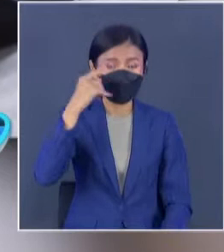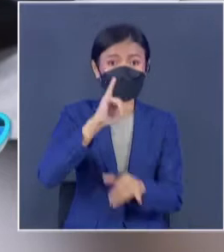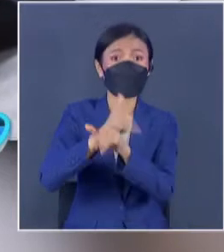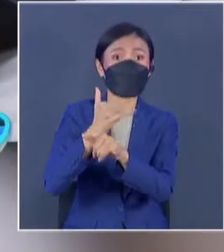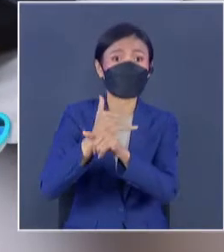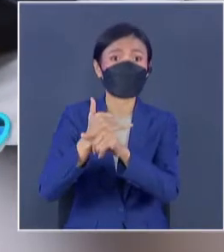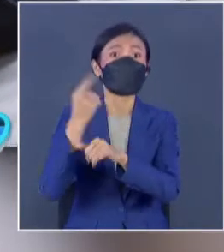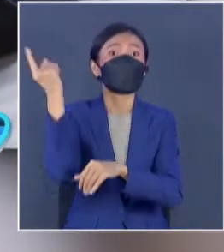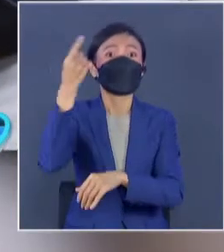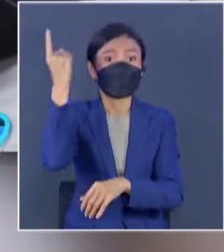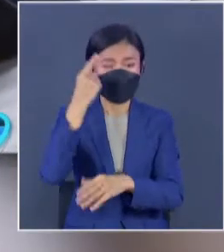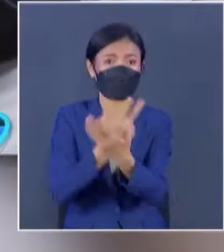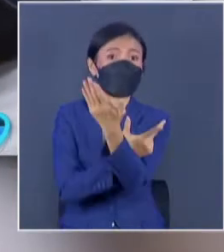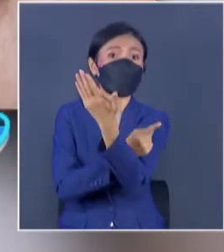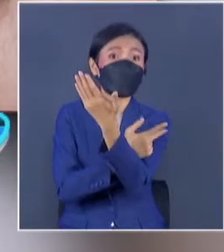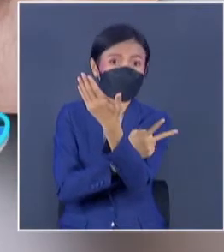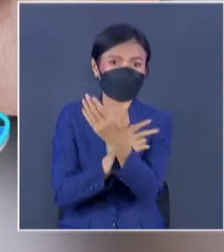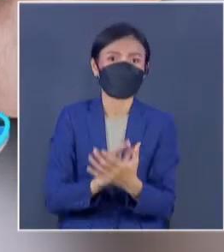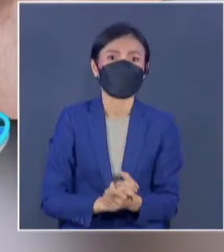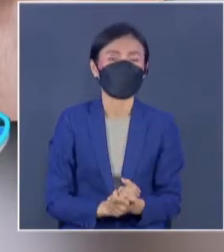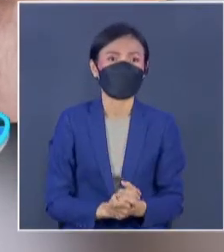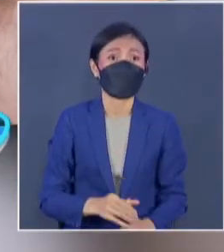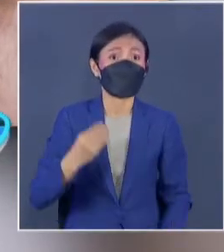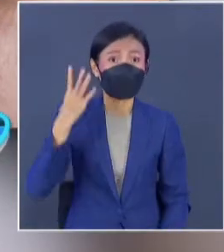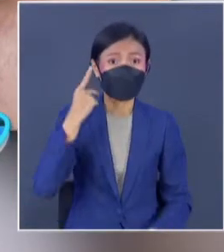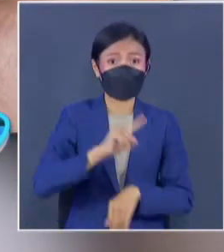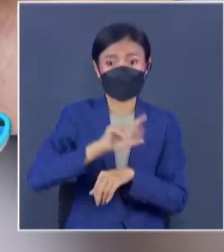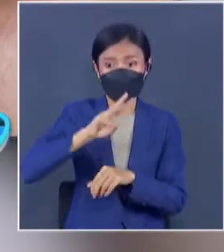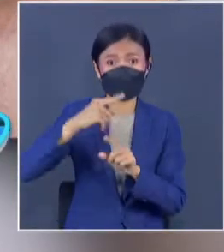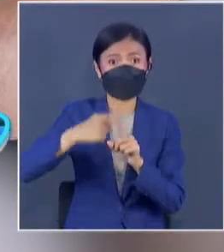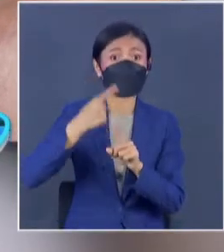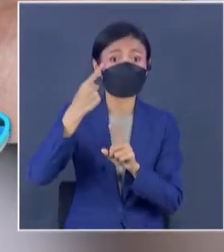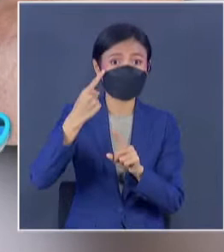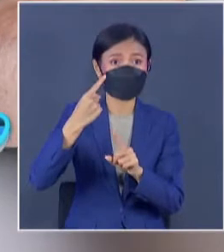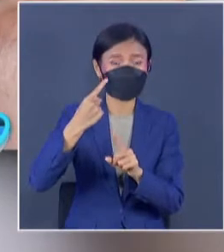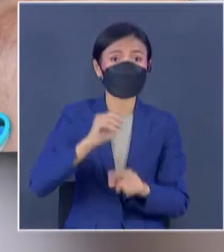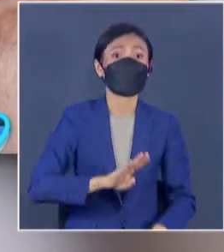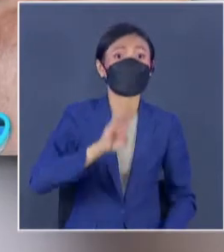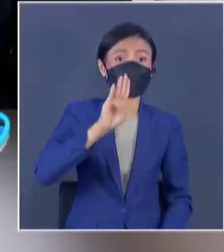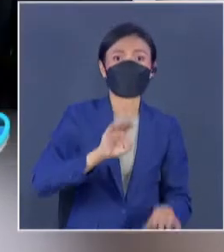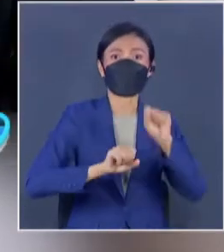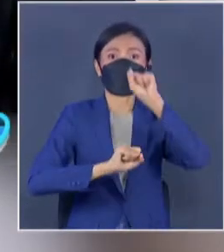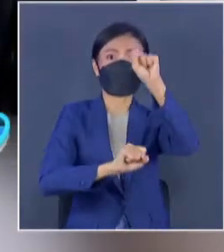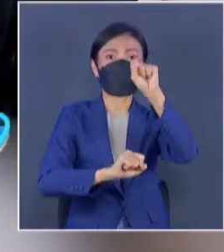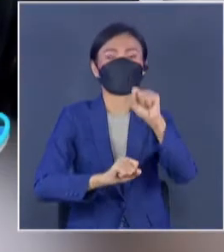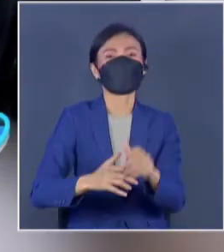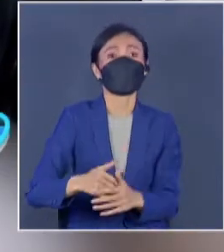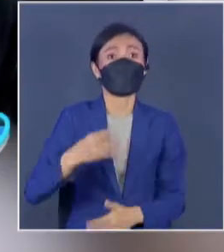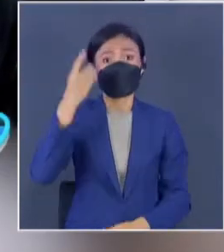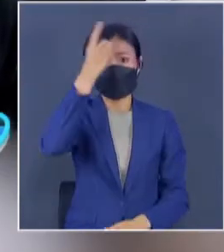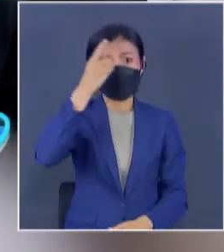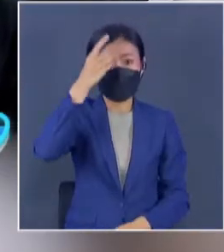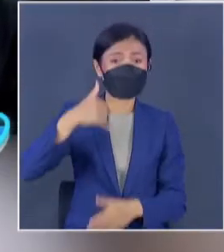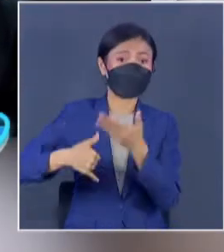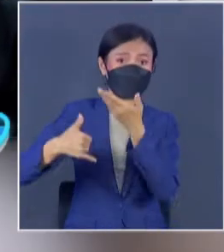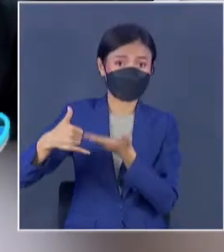เรือที่จังหวัดภูเก็ตล่าสุดเมื่อวานค่ะ6มกราคมต้นสังกัดของมิกทองระยาก็ได้ออกมาแจ้งข่าวว่าจากที่พระเอกหนุ่ม